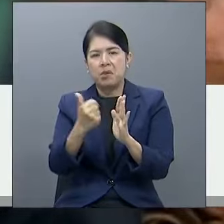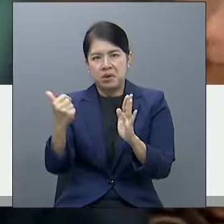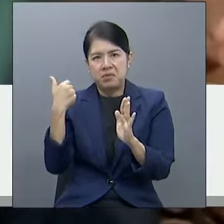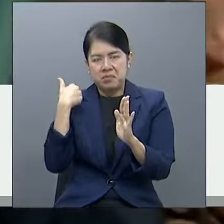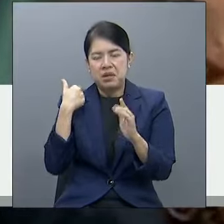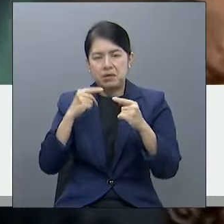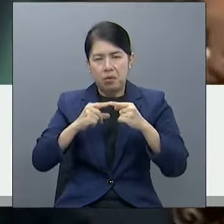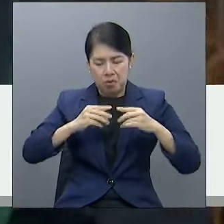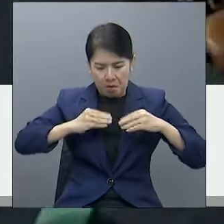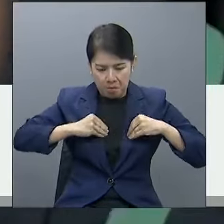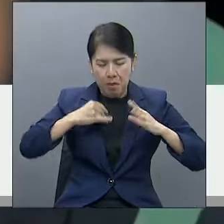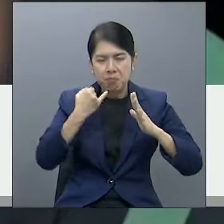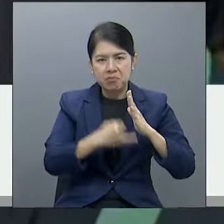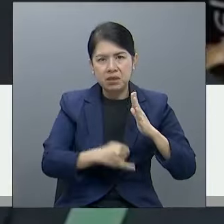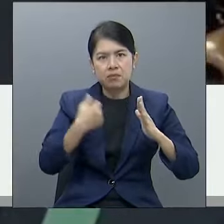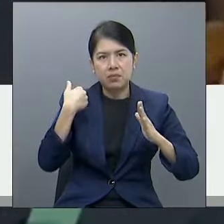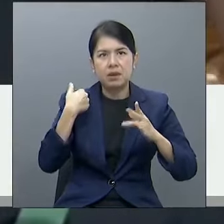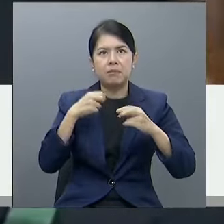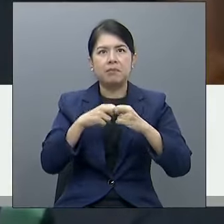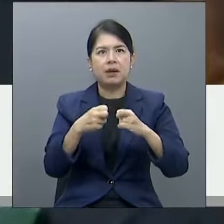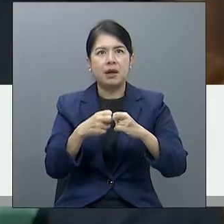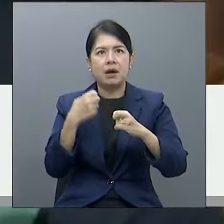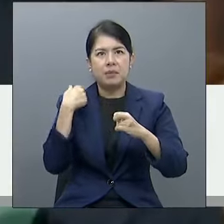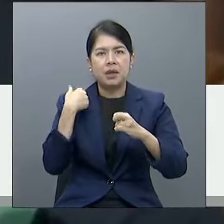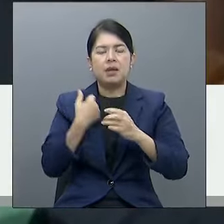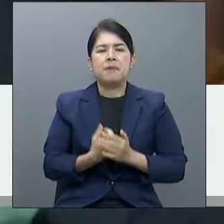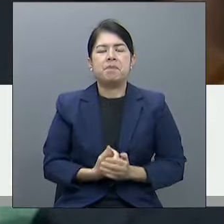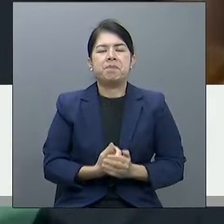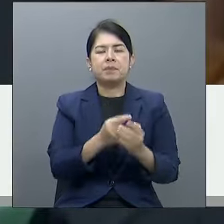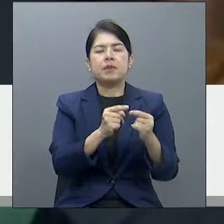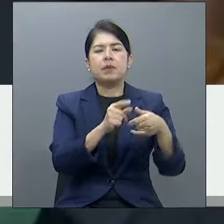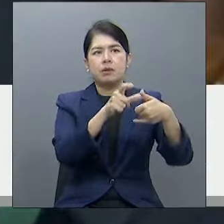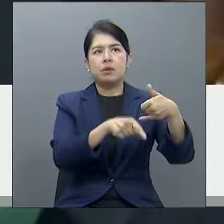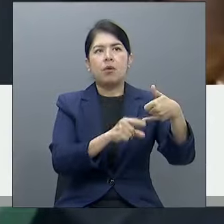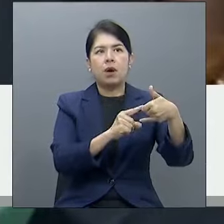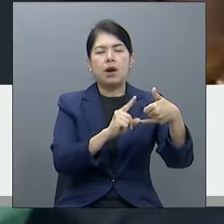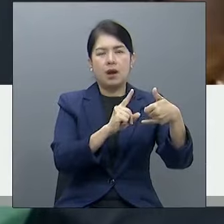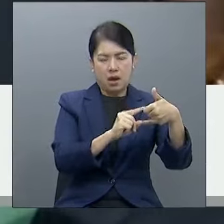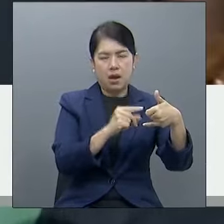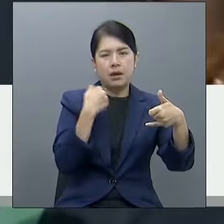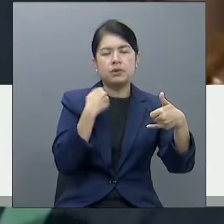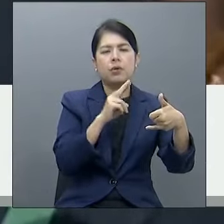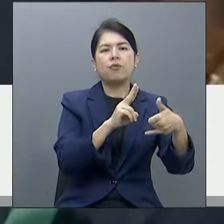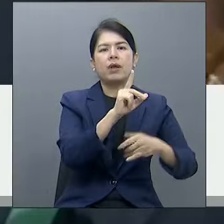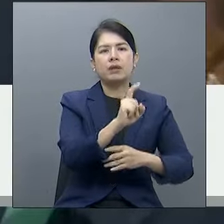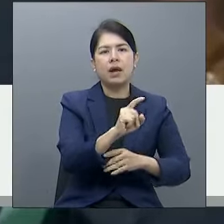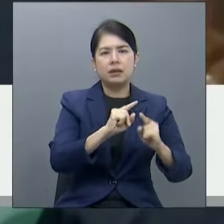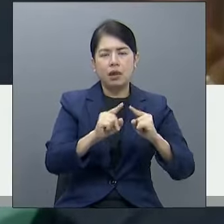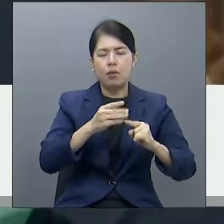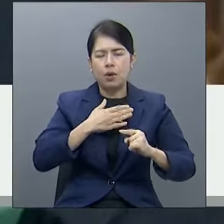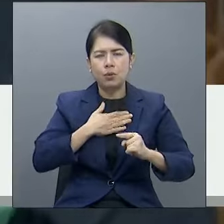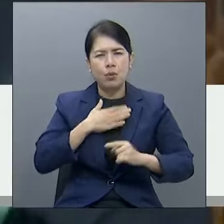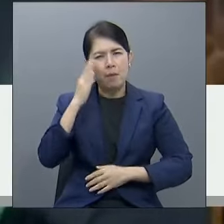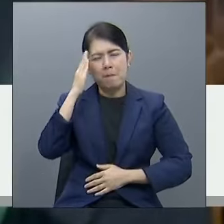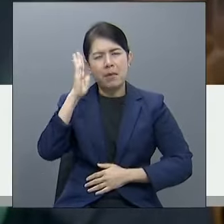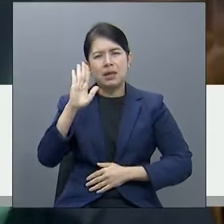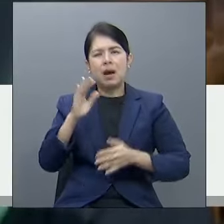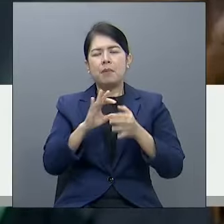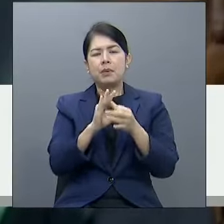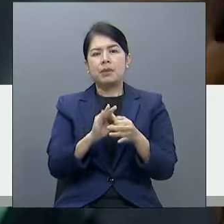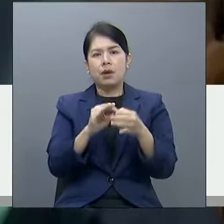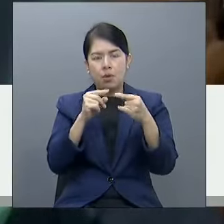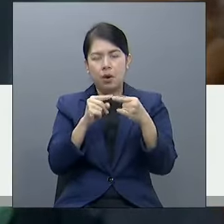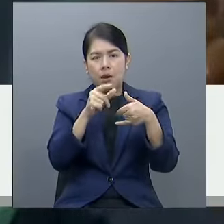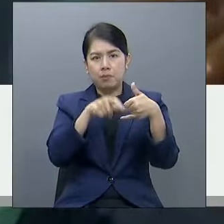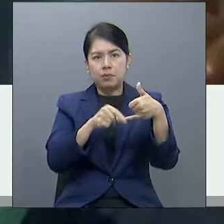จึงเป็นเหตุชนวนให้มันเกิดเรื่องนี้แต่หนูไม่มีส่วนเกี่ยวข้องในการตายของสามีหนูไม่รู้เรื่องเลยมาตั้งแต่